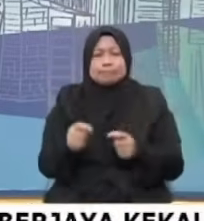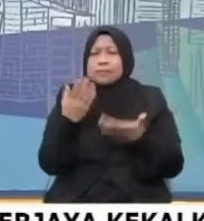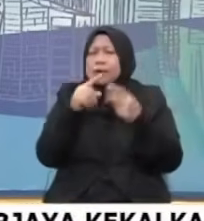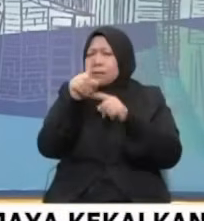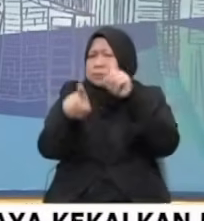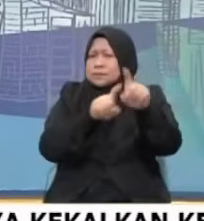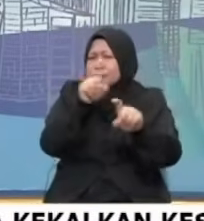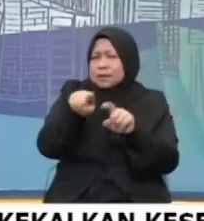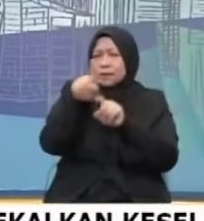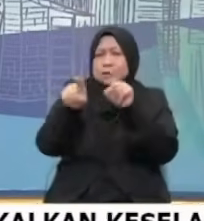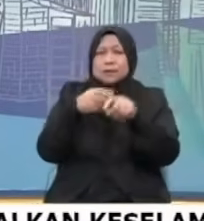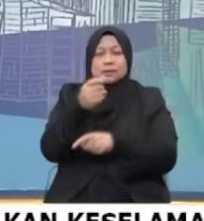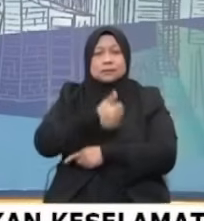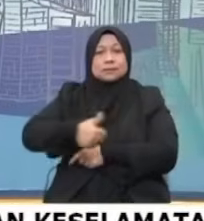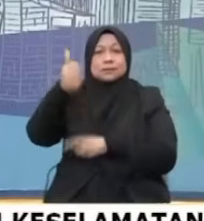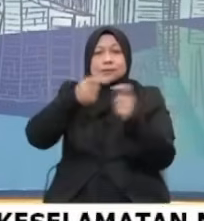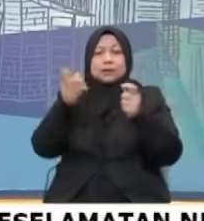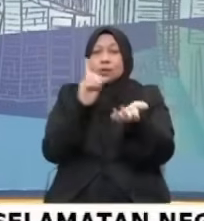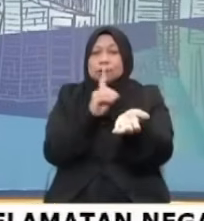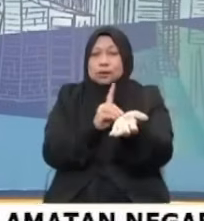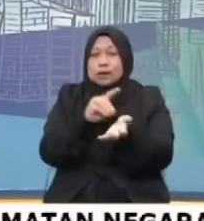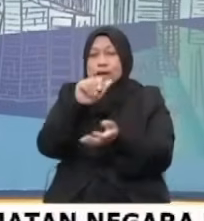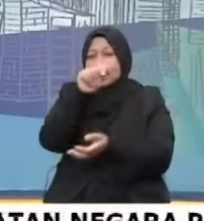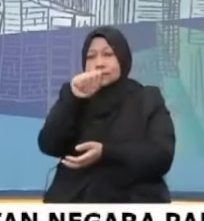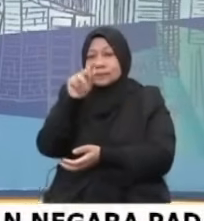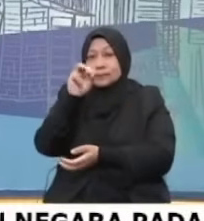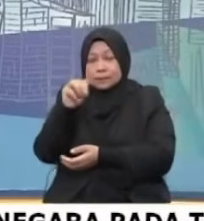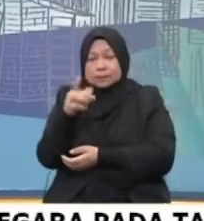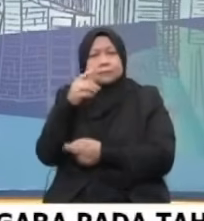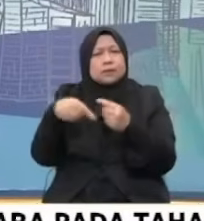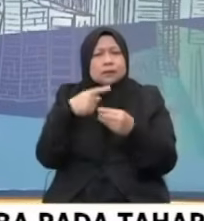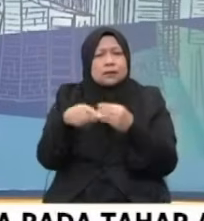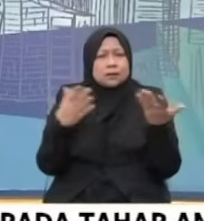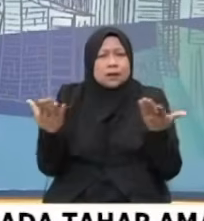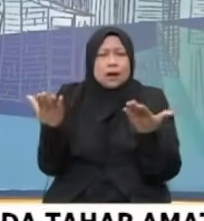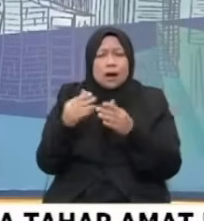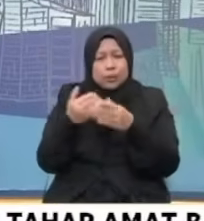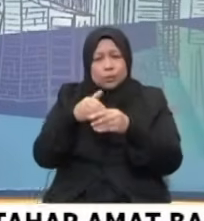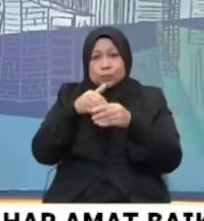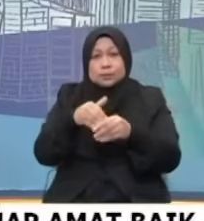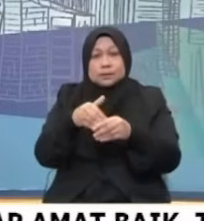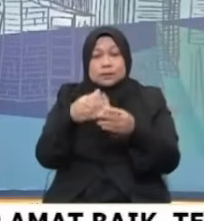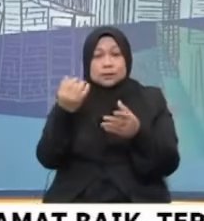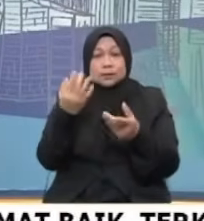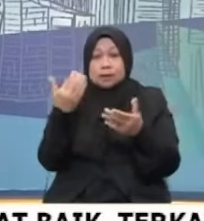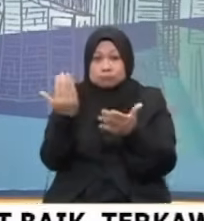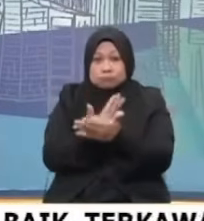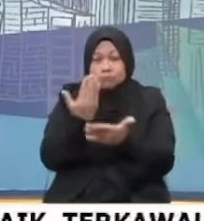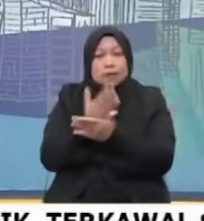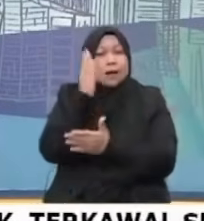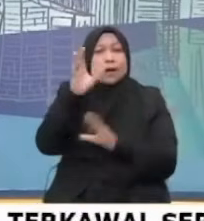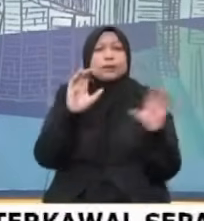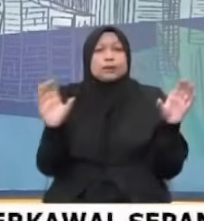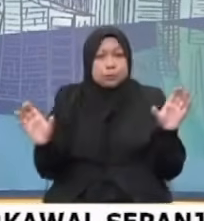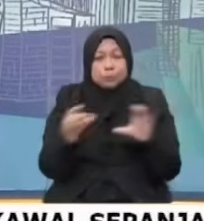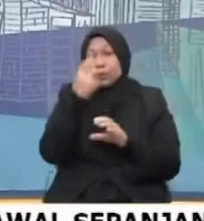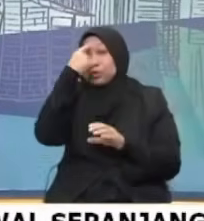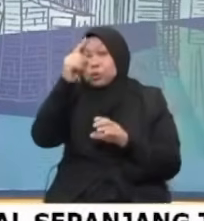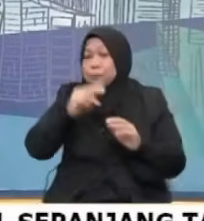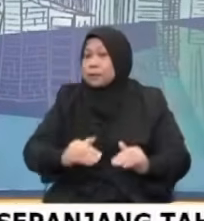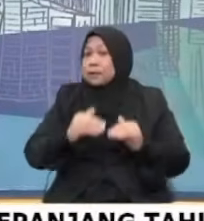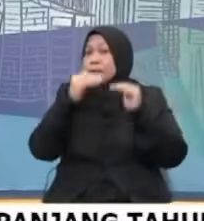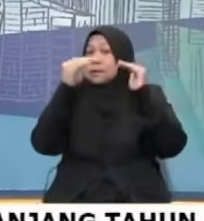persoalan ini ditanya oleh Senator Datuk dr Ahmad Azam bin Hamzah berkenaan dengan inisiatif terkini yang akan dilaksanakan untuk